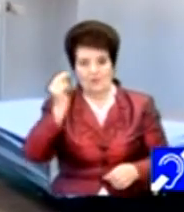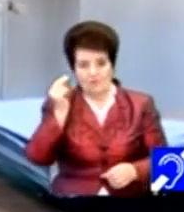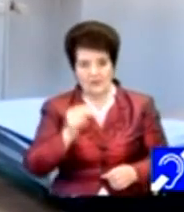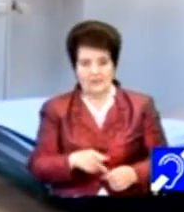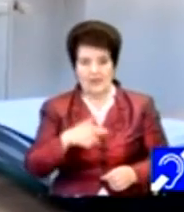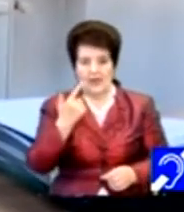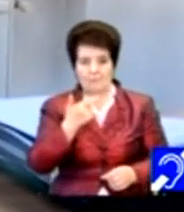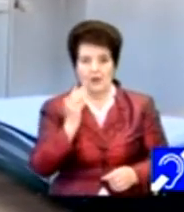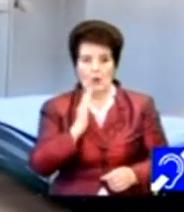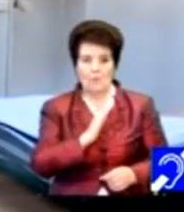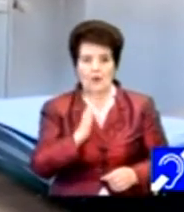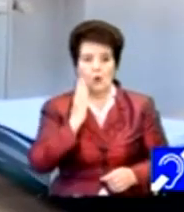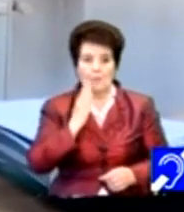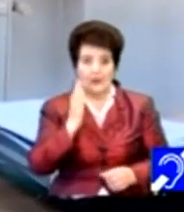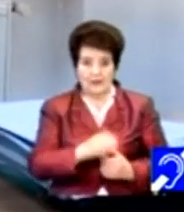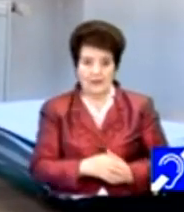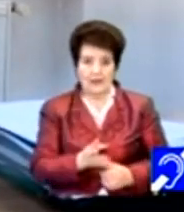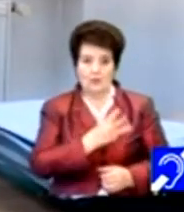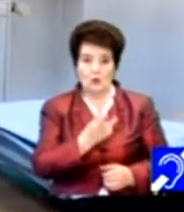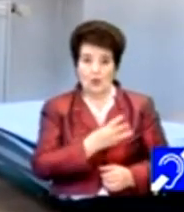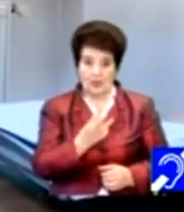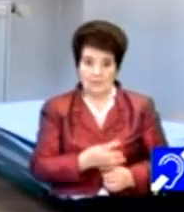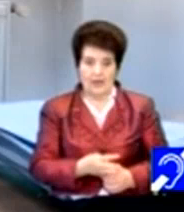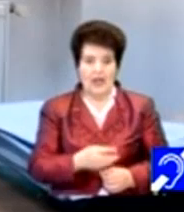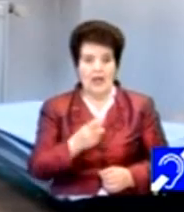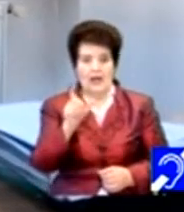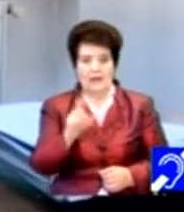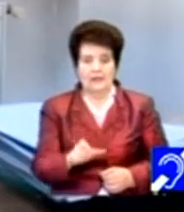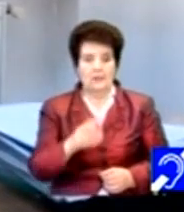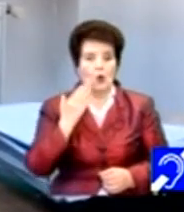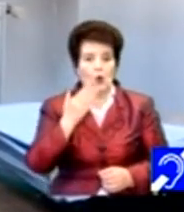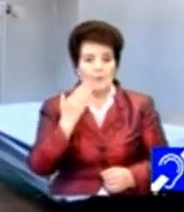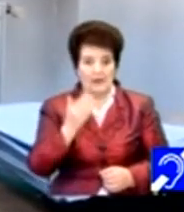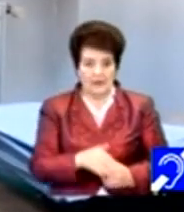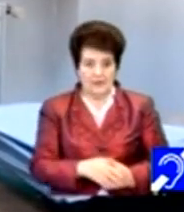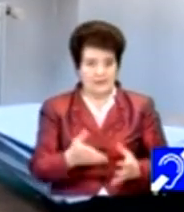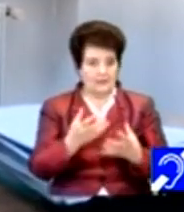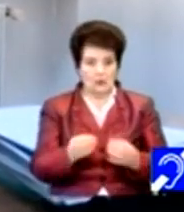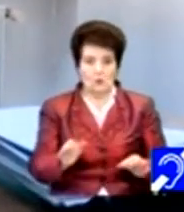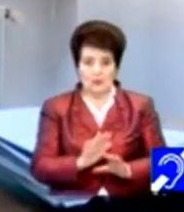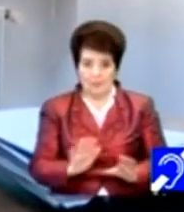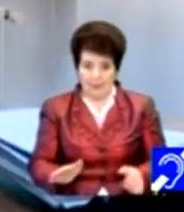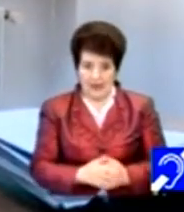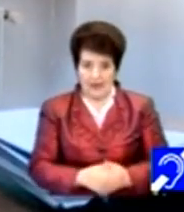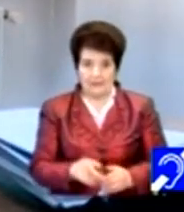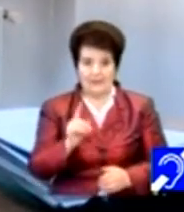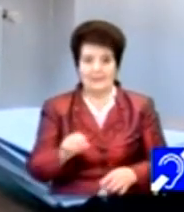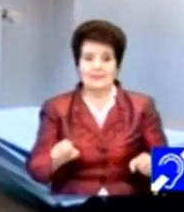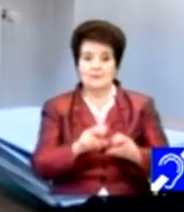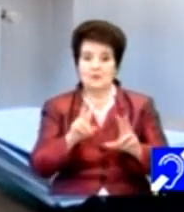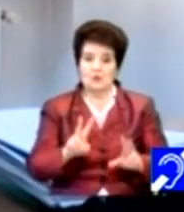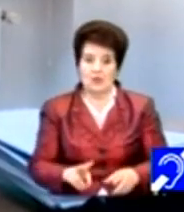în limba română. Ne dorim ca identitatea lingvistică românească să nu se piardă, în special